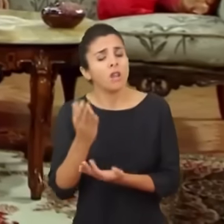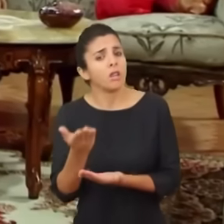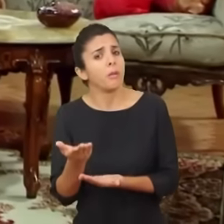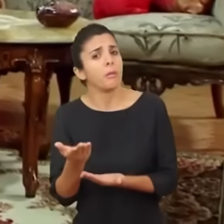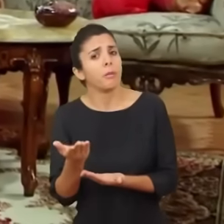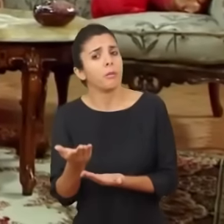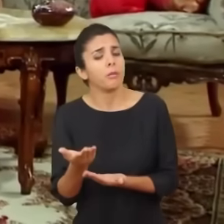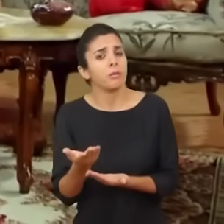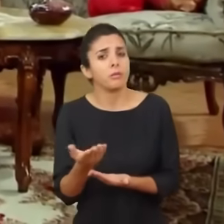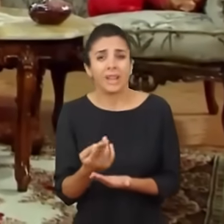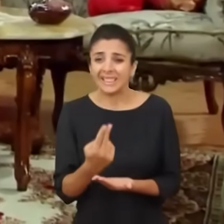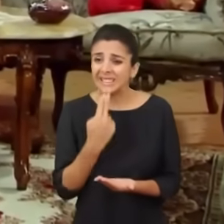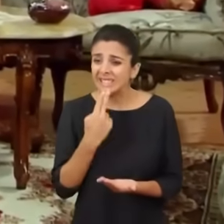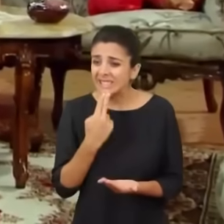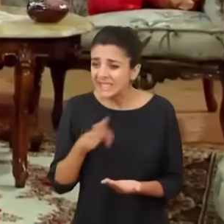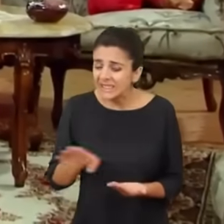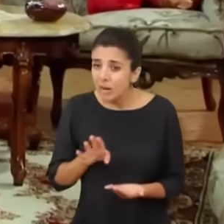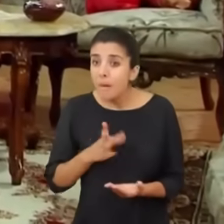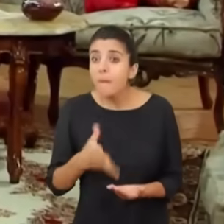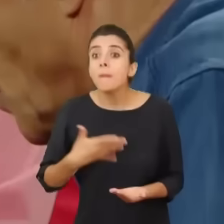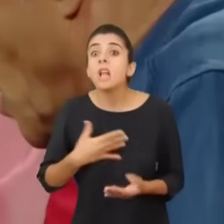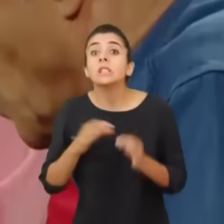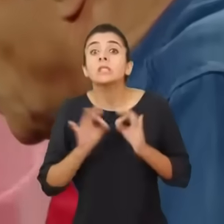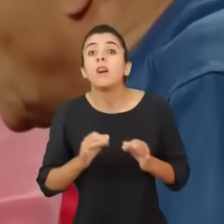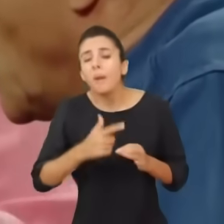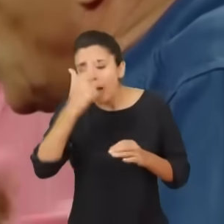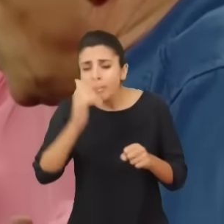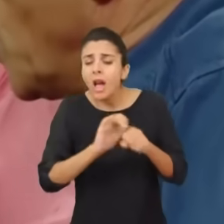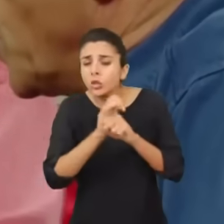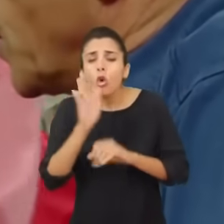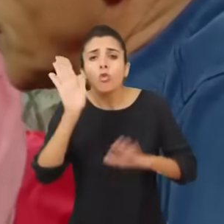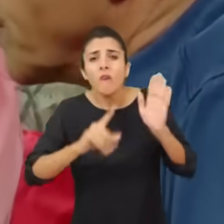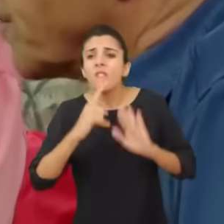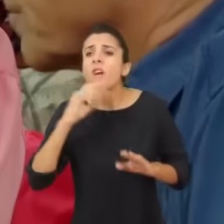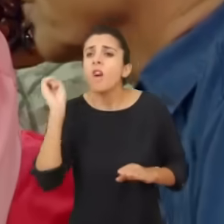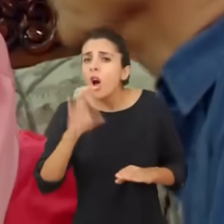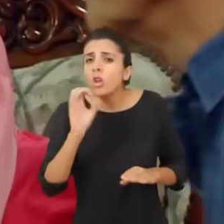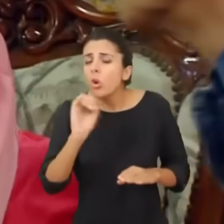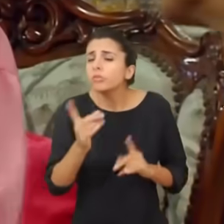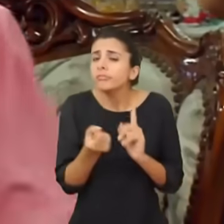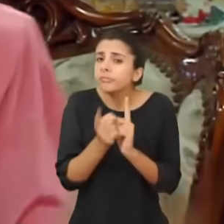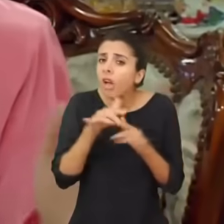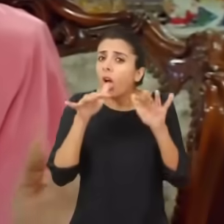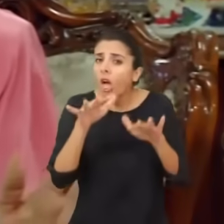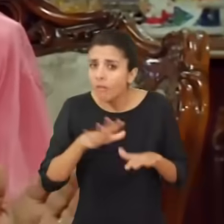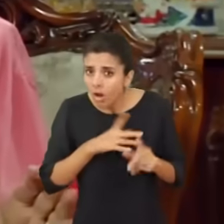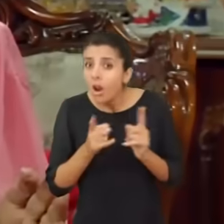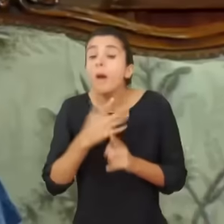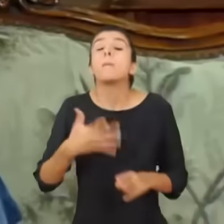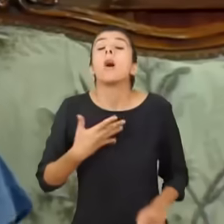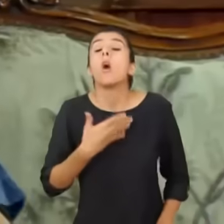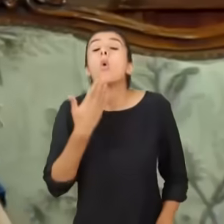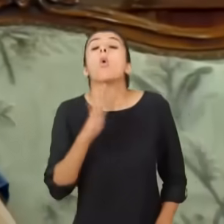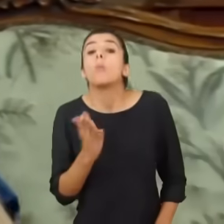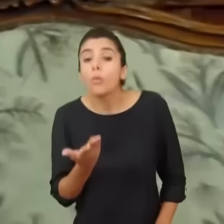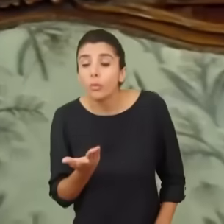Muzaffer. Yani kızımızı hiç mi merak etmiyorsun? Orada dövüyorlar mı, sövüyorlar mı, eziyet mi ediyorlar? Hiç mi merak etmiyorsun